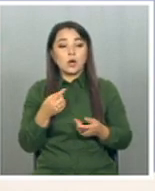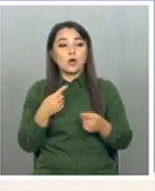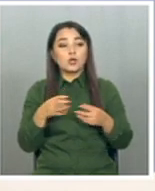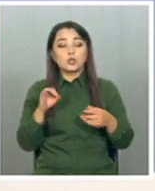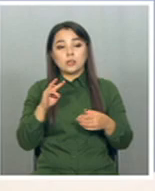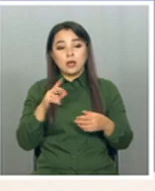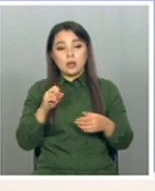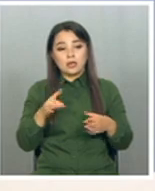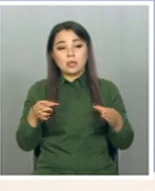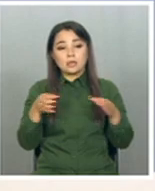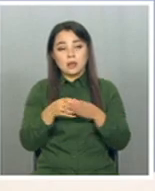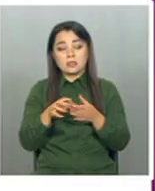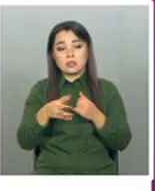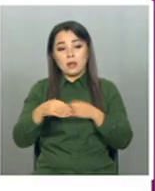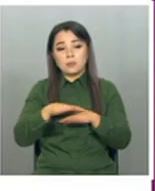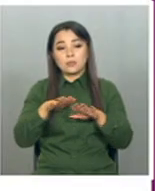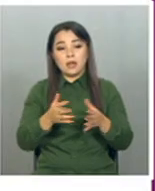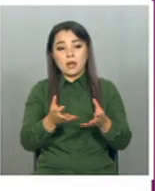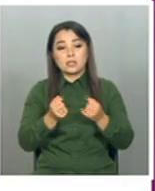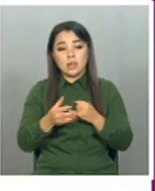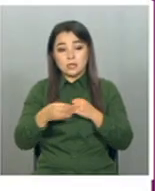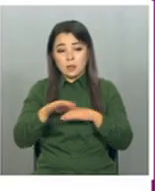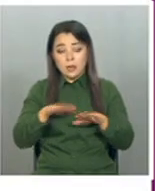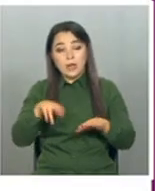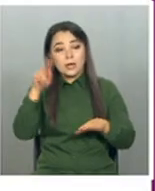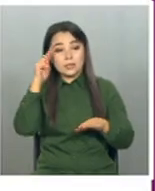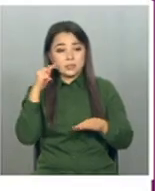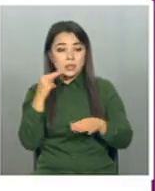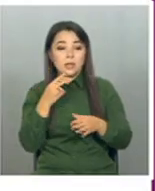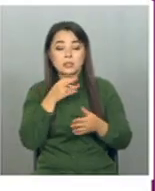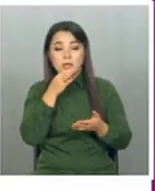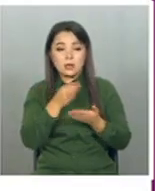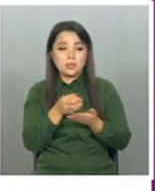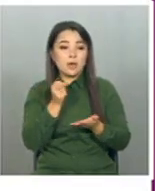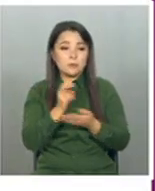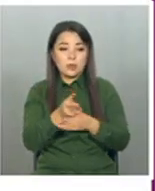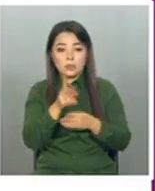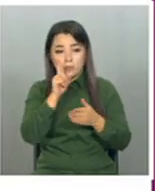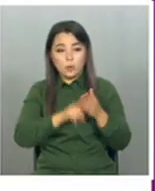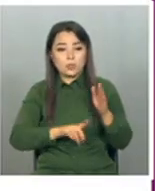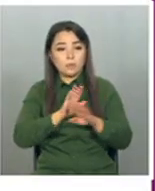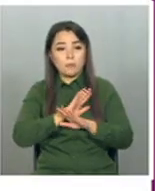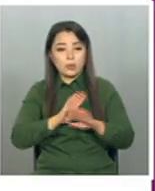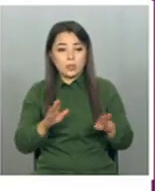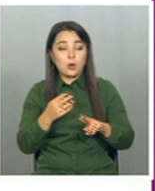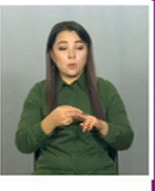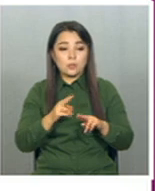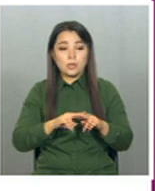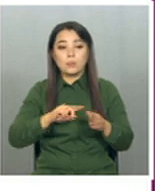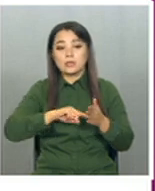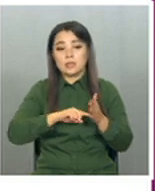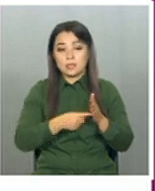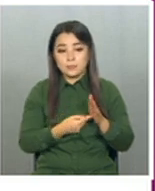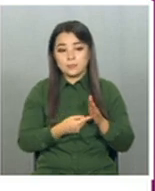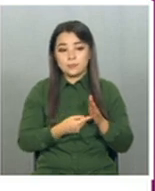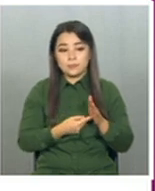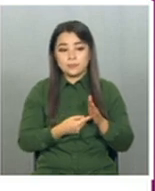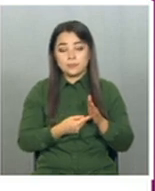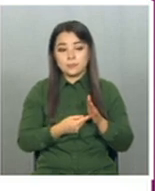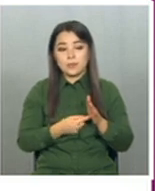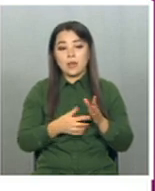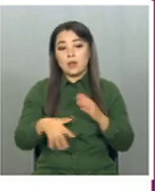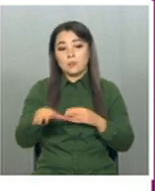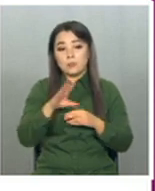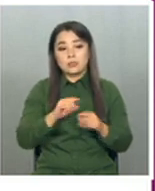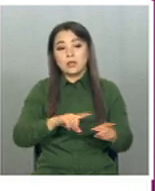жоңғарлардан алған жерді қытайларға кетуін мойындамады. Осы мақсатта